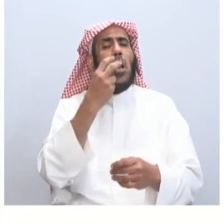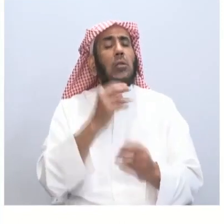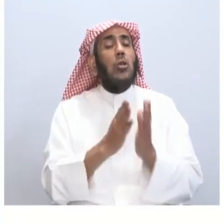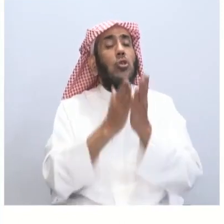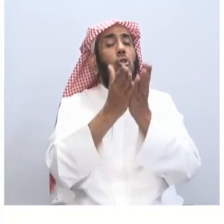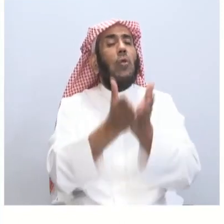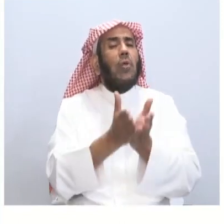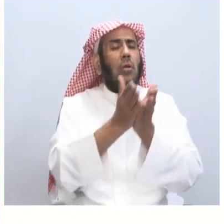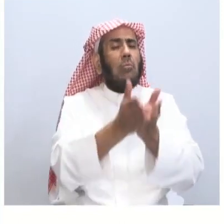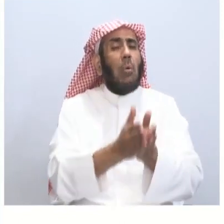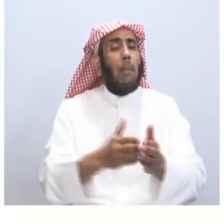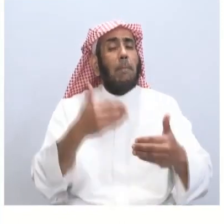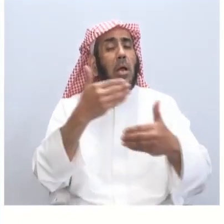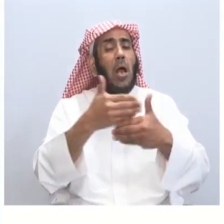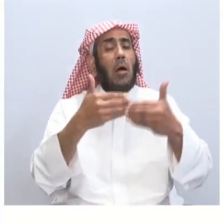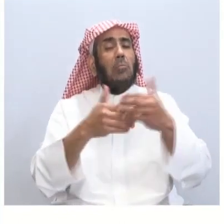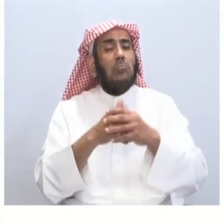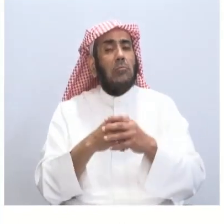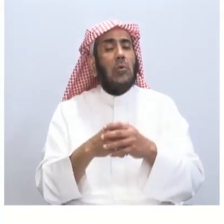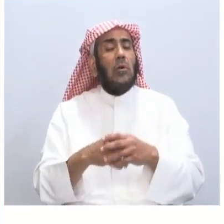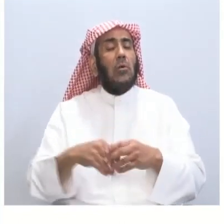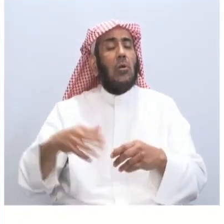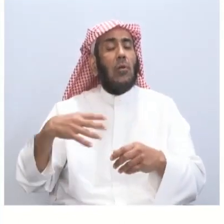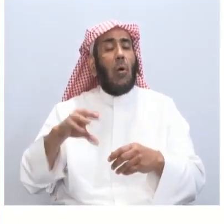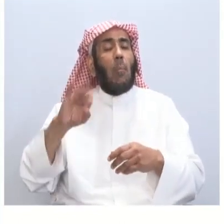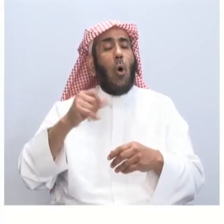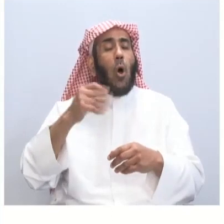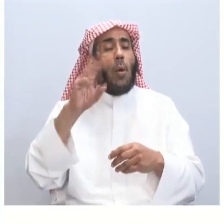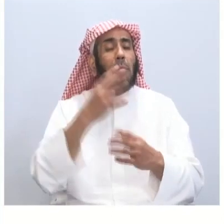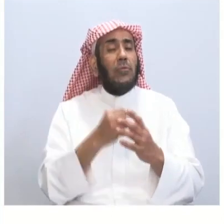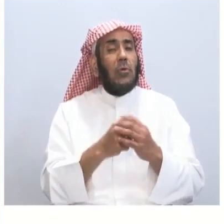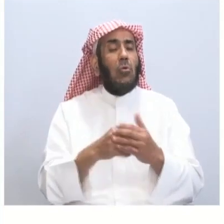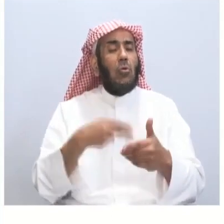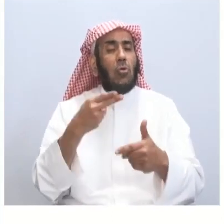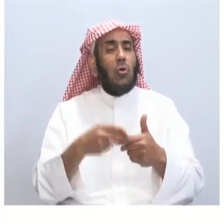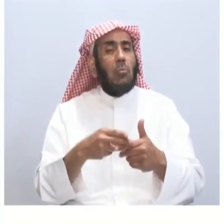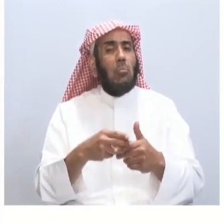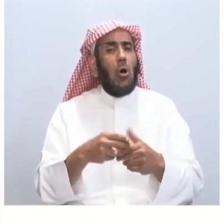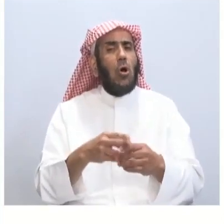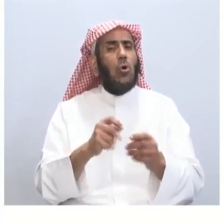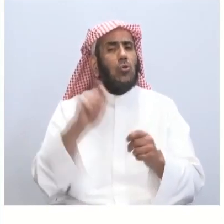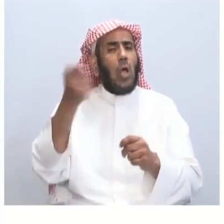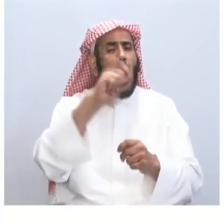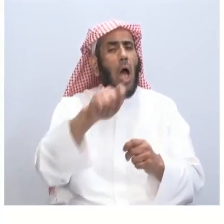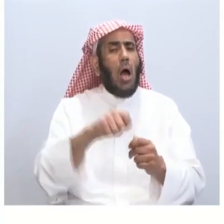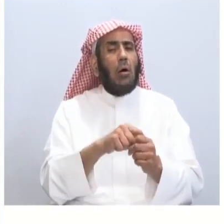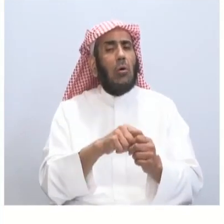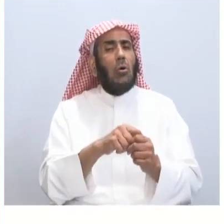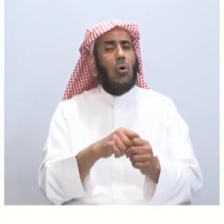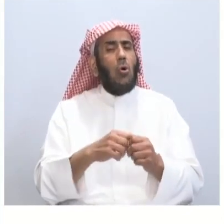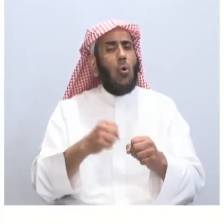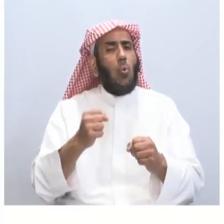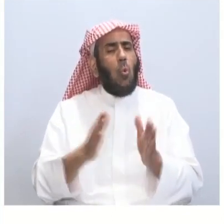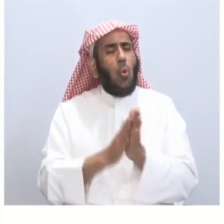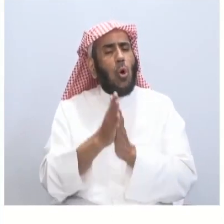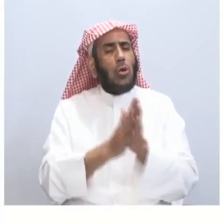سفينه بناها الخليفه معاو بن ابي سفيان ثم سلحها وشجع